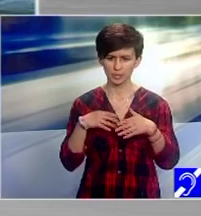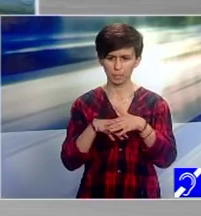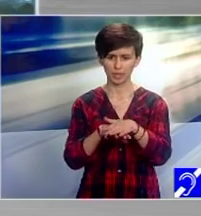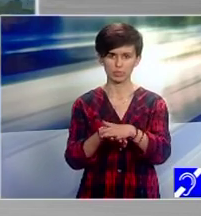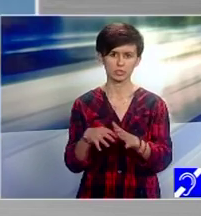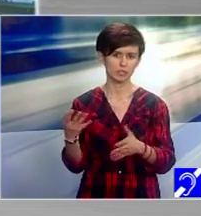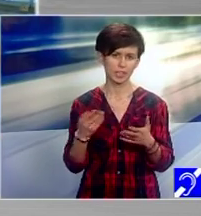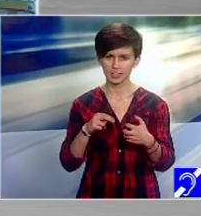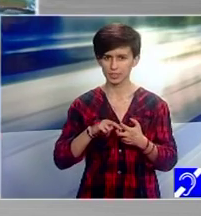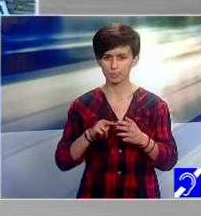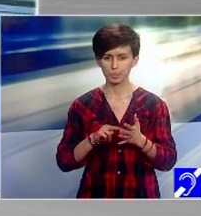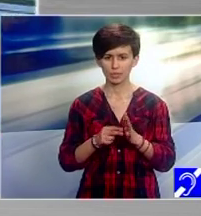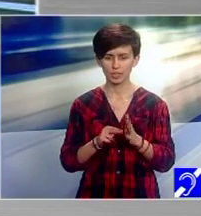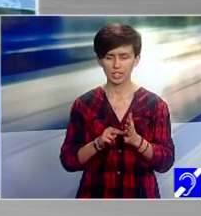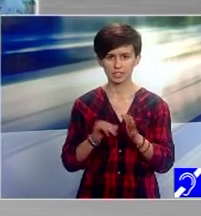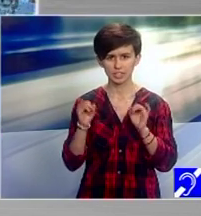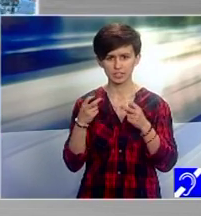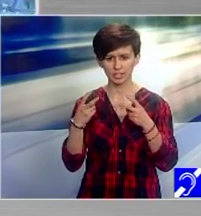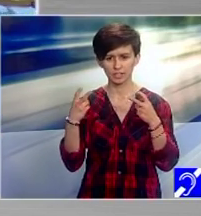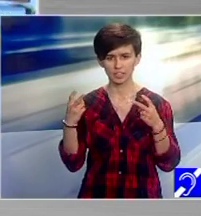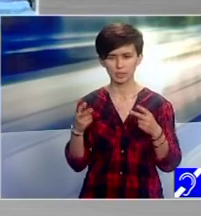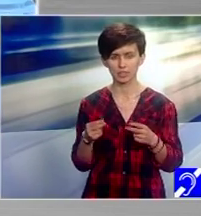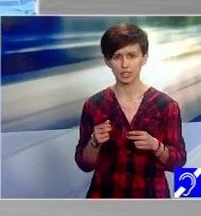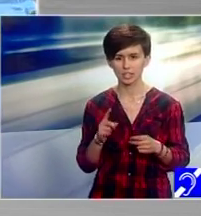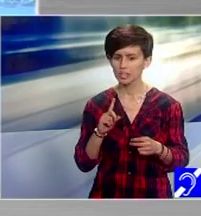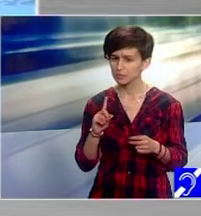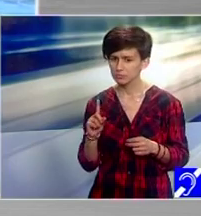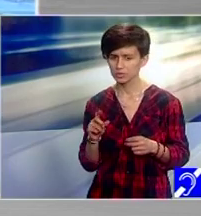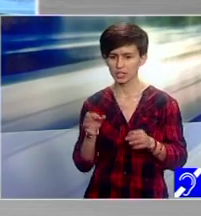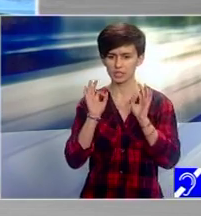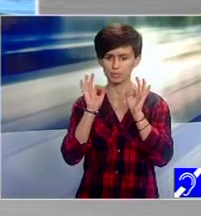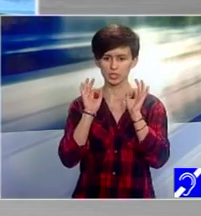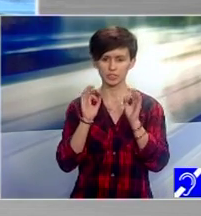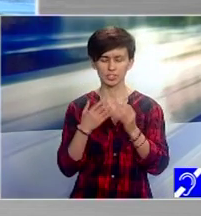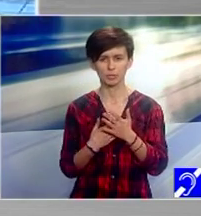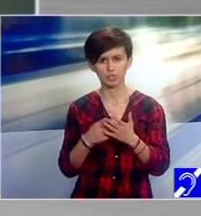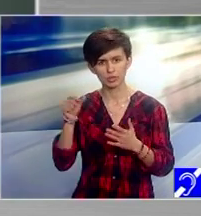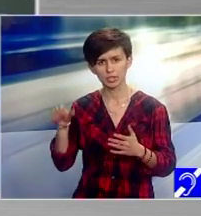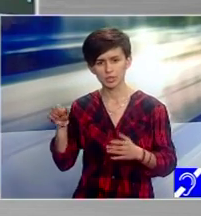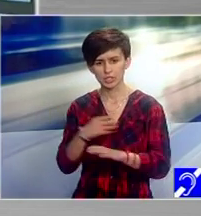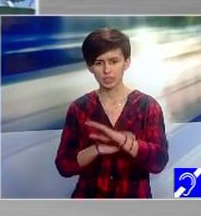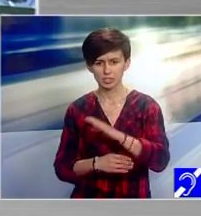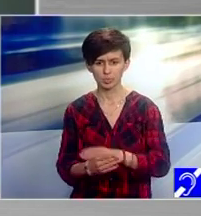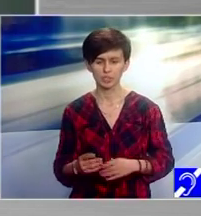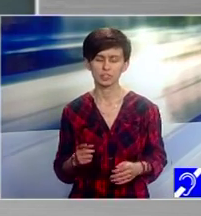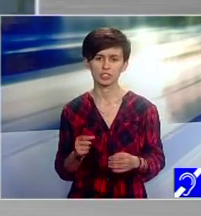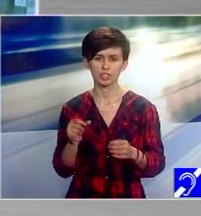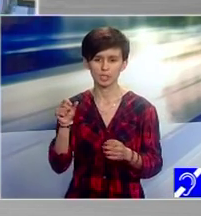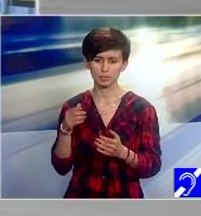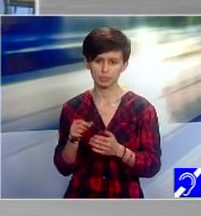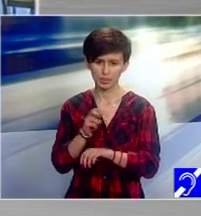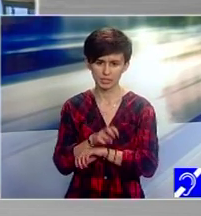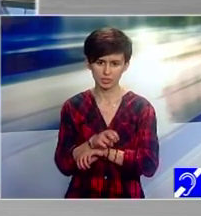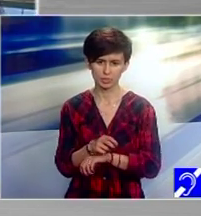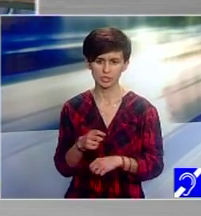se mai organizează doar evenimente specifice ale persoanelor cu dizabilități, ci evenimente unificate în care persoane cu dizabilități, persoane